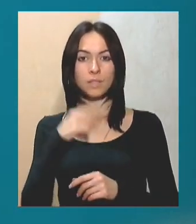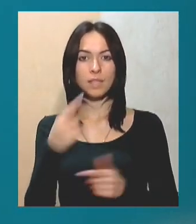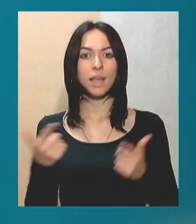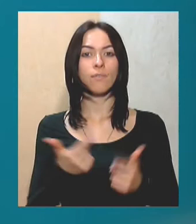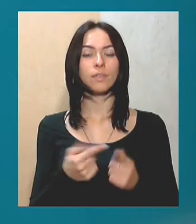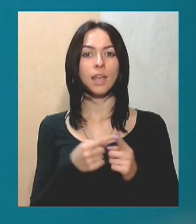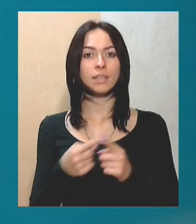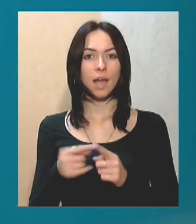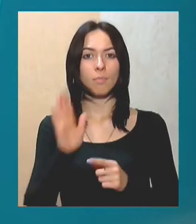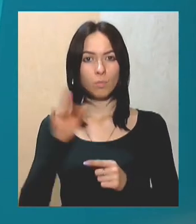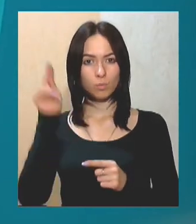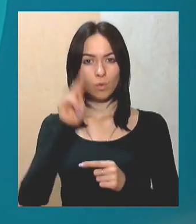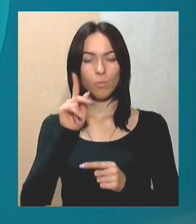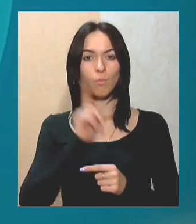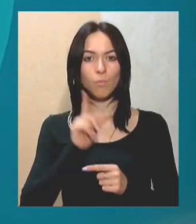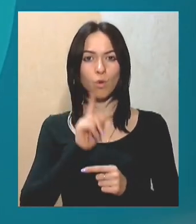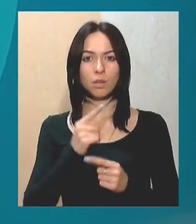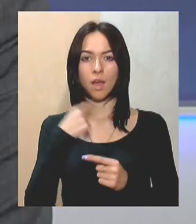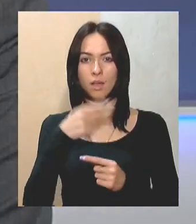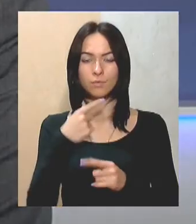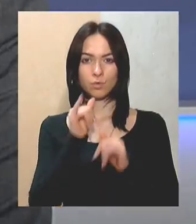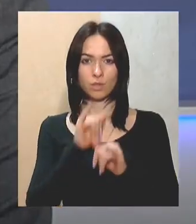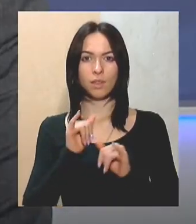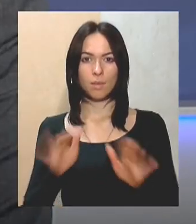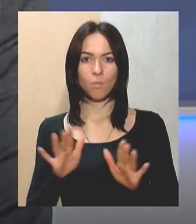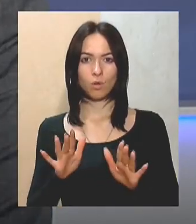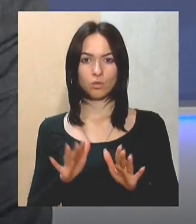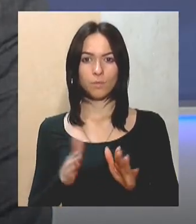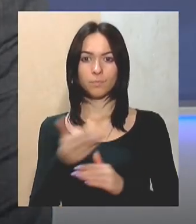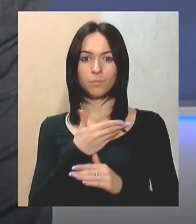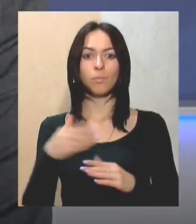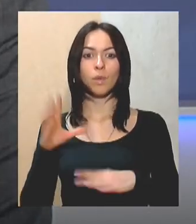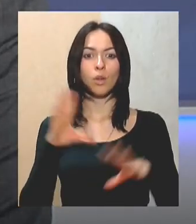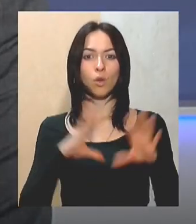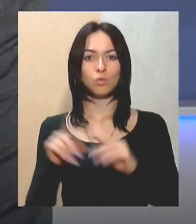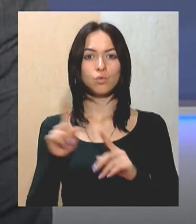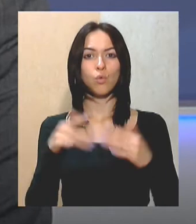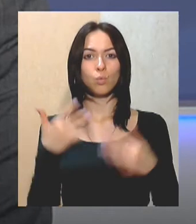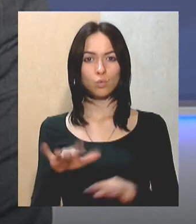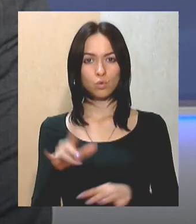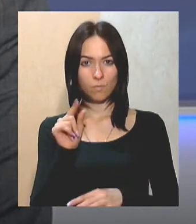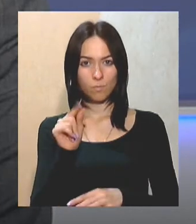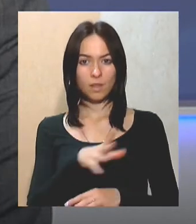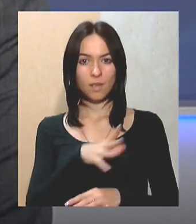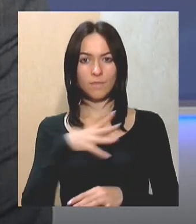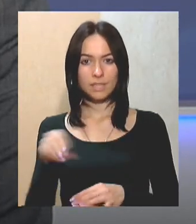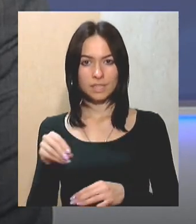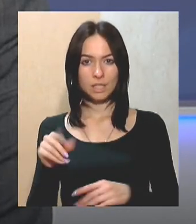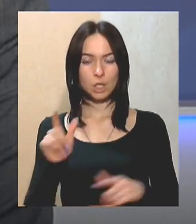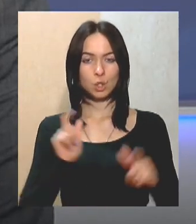проходитиме учбовий процес, поки озвучити не може. Ми розраховуємо, що вже в понеділок всі студенти коледжу економіки,